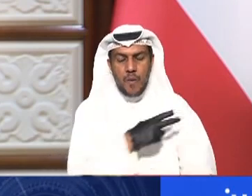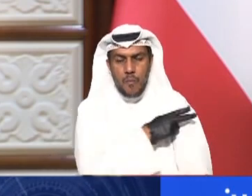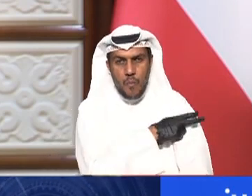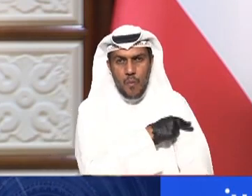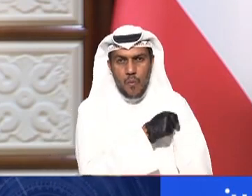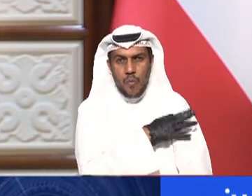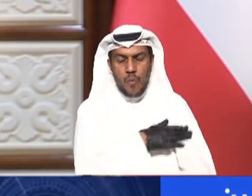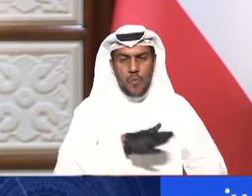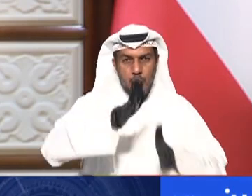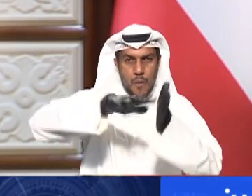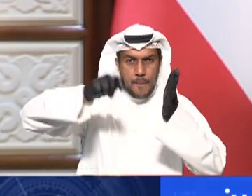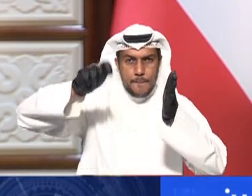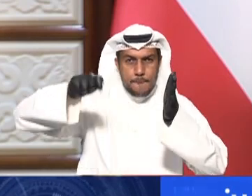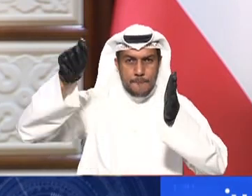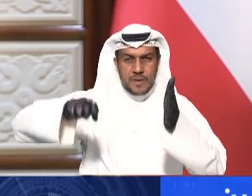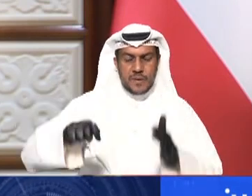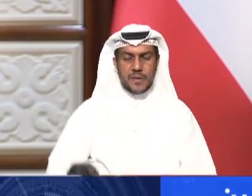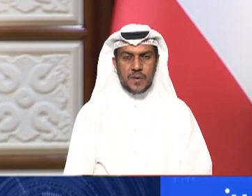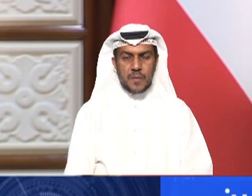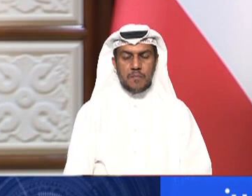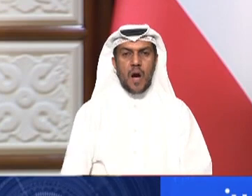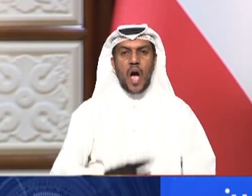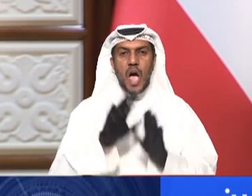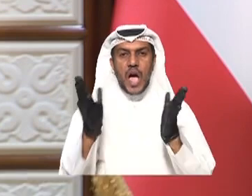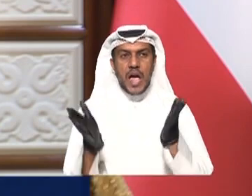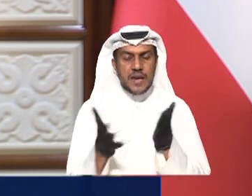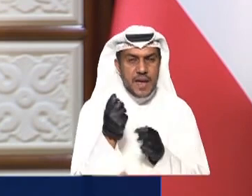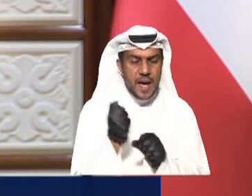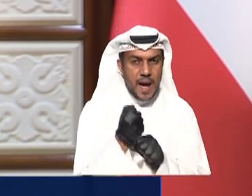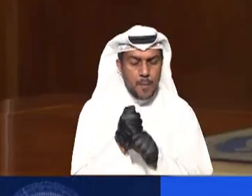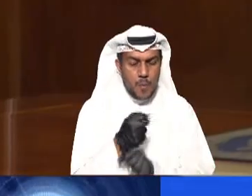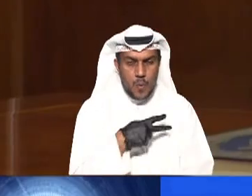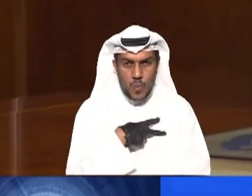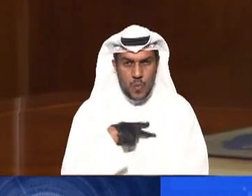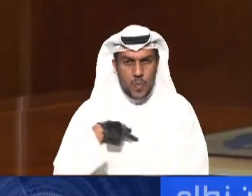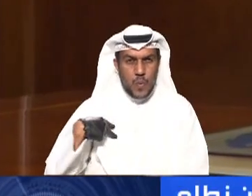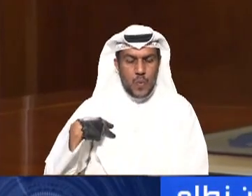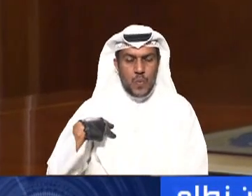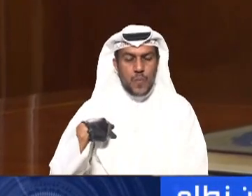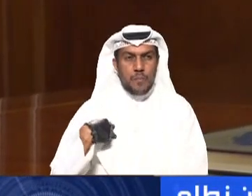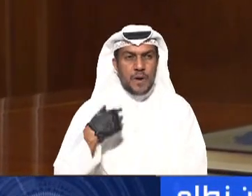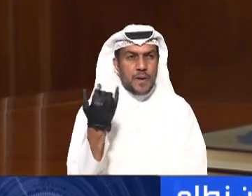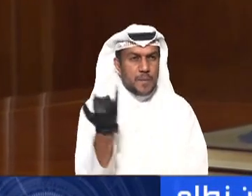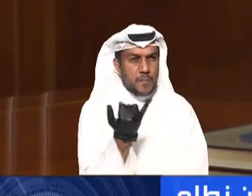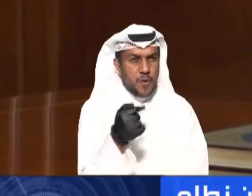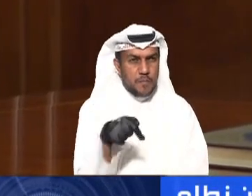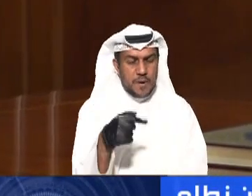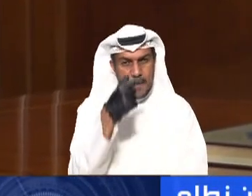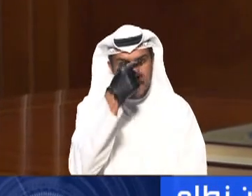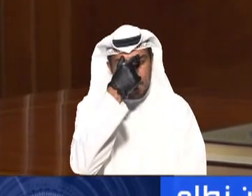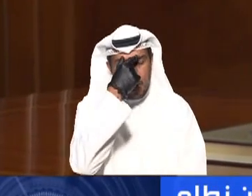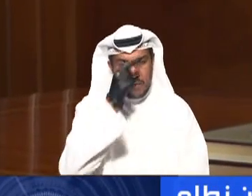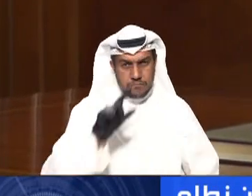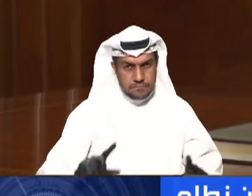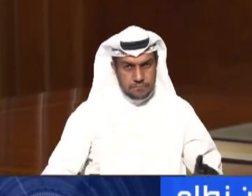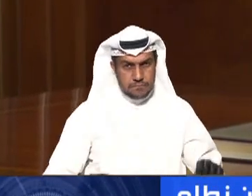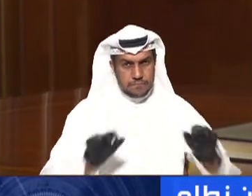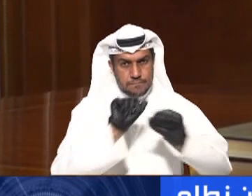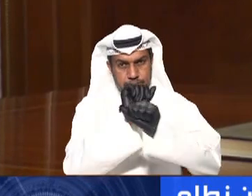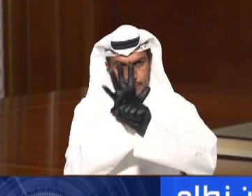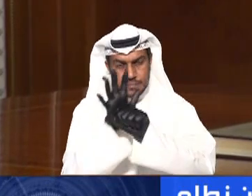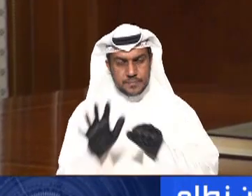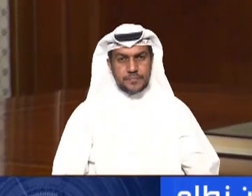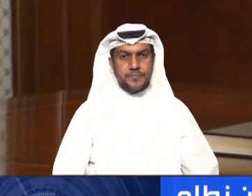الأمة على كل الإجراءات اللي تقوم فيها الحكومة في إدارة هذه الأزمة الصحية. أيضا لدينا